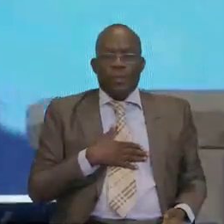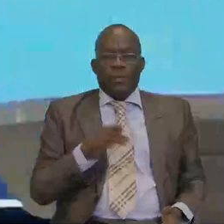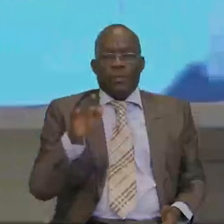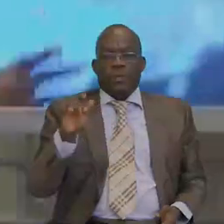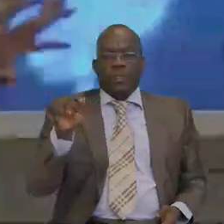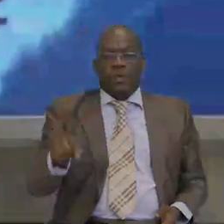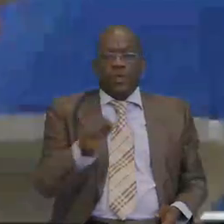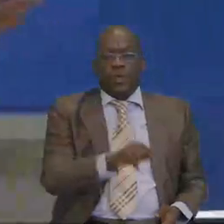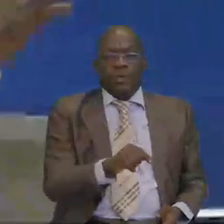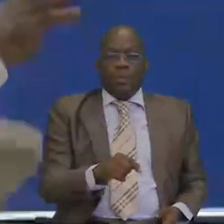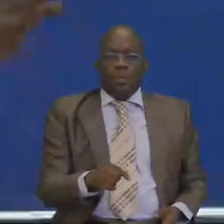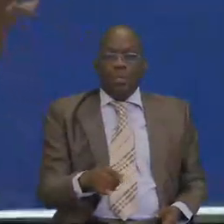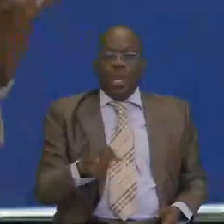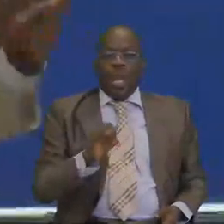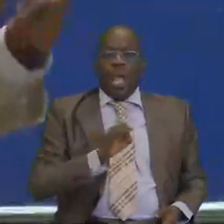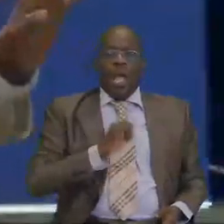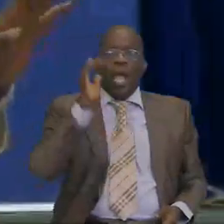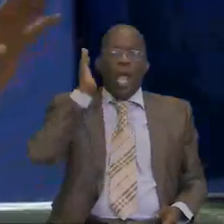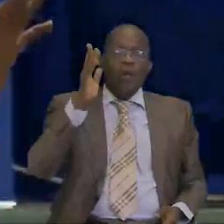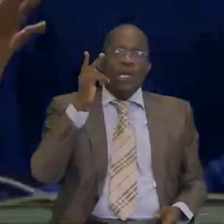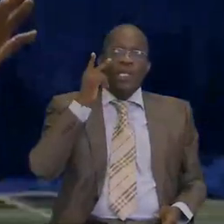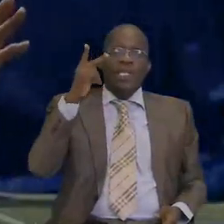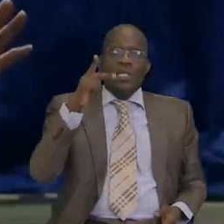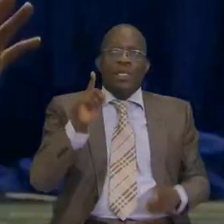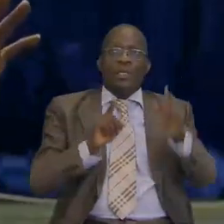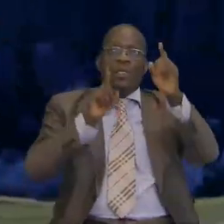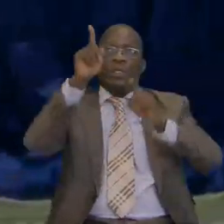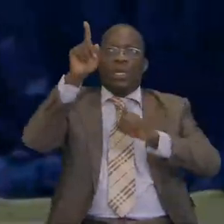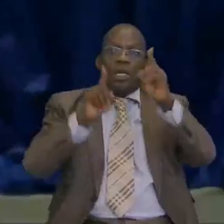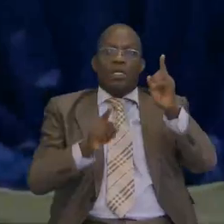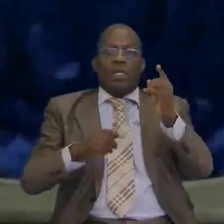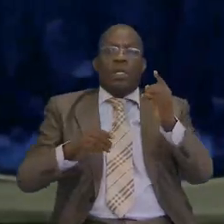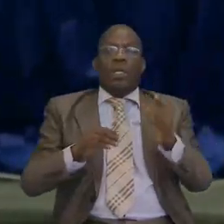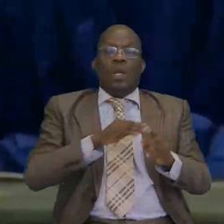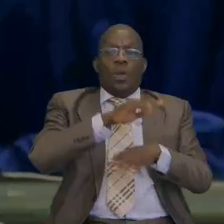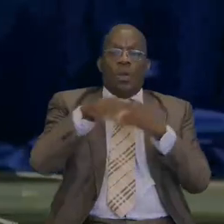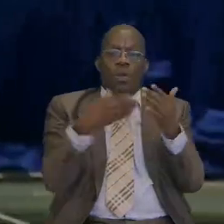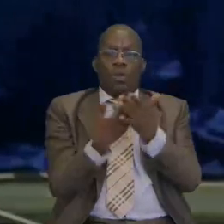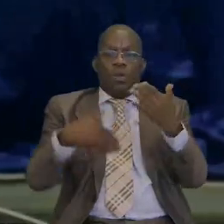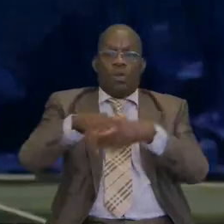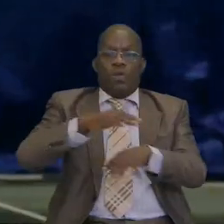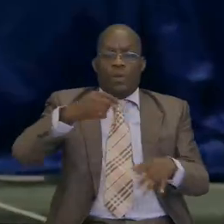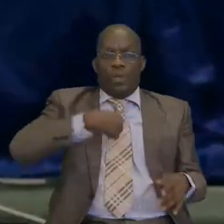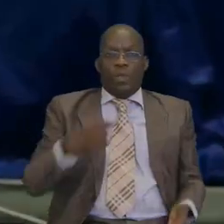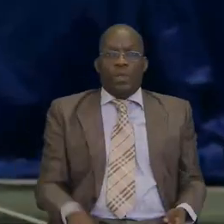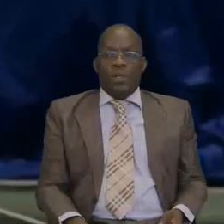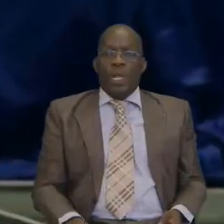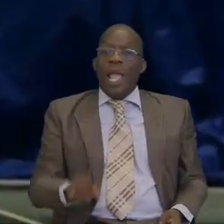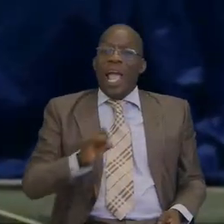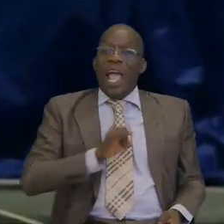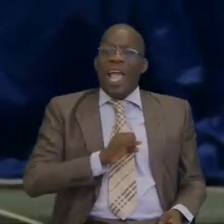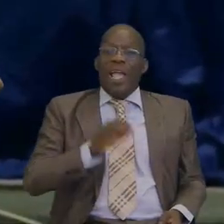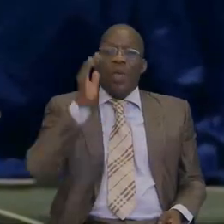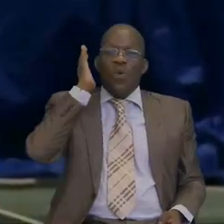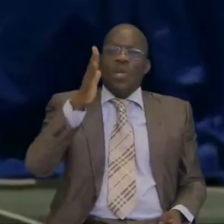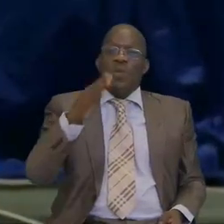la puissance, je verrai des étoiles partout autour de moi. Quand je vais avoir la puissance, je vais